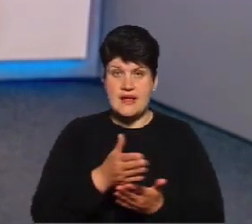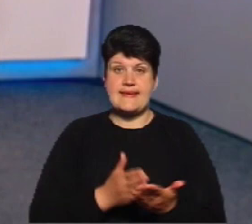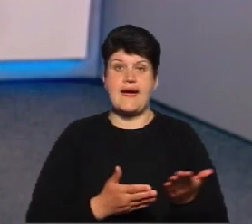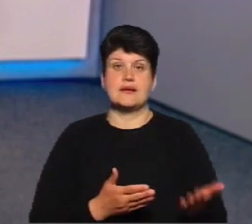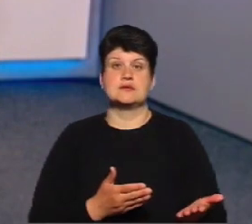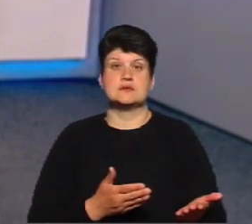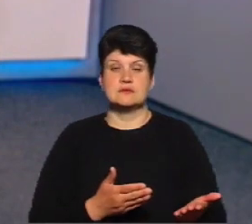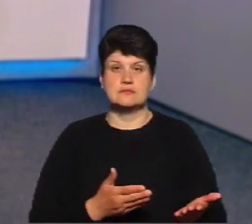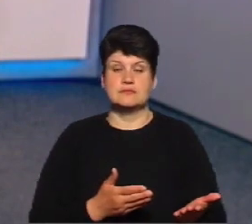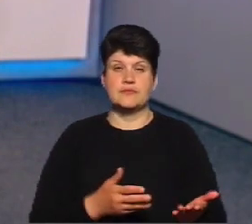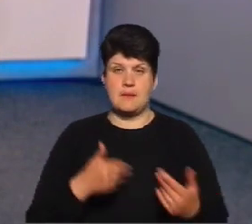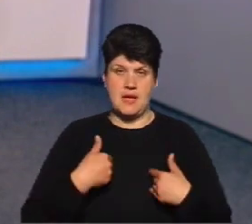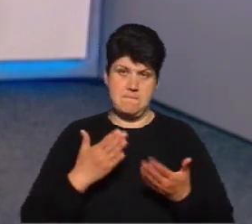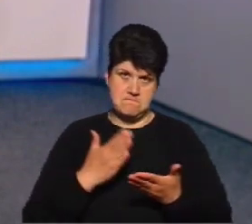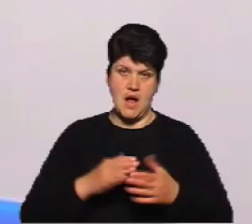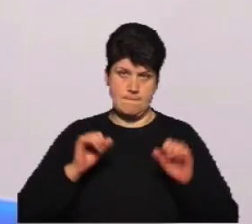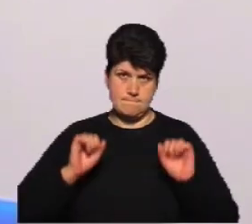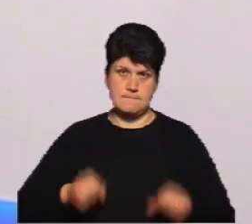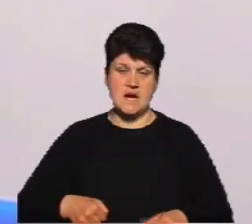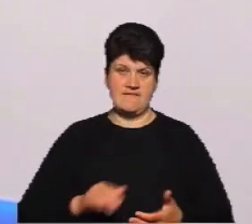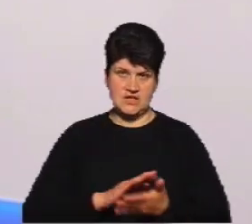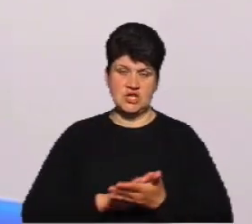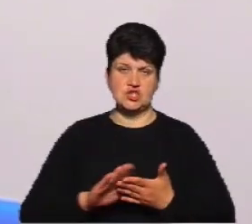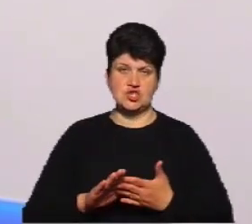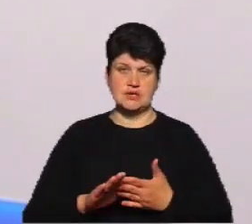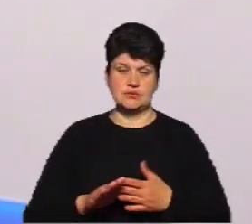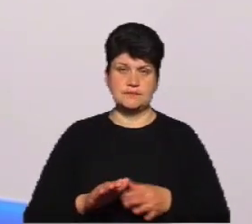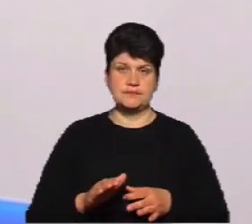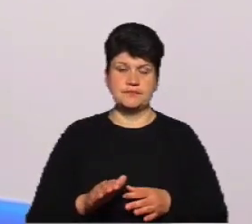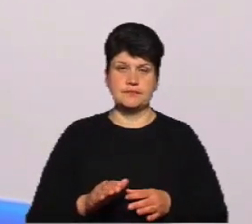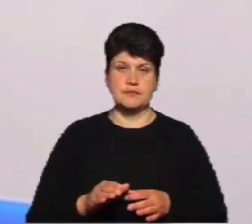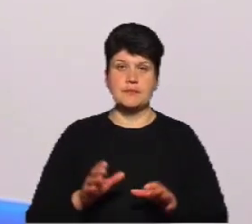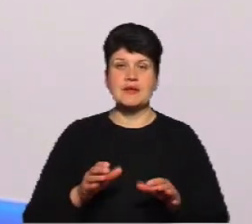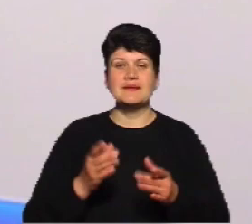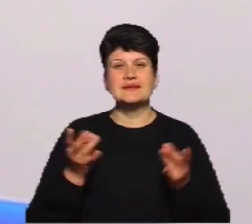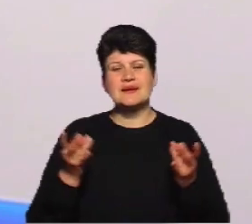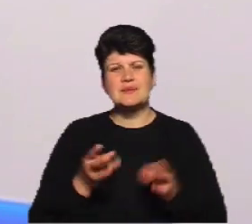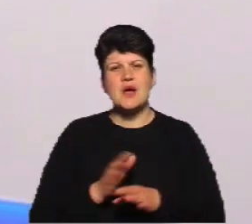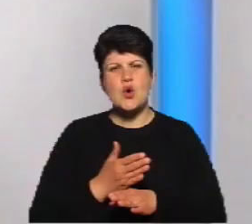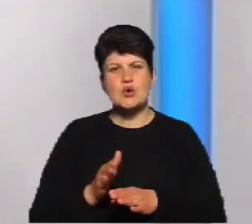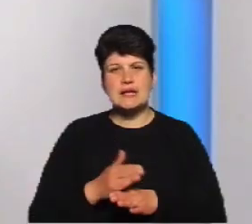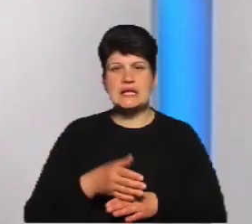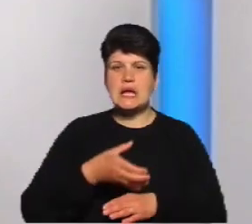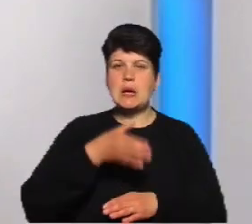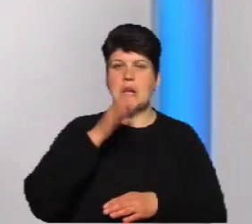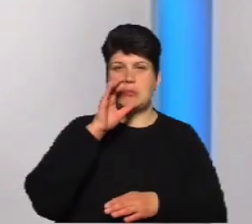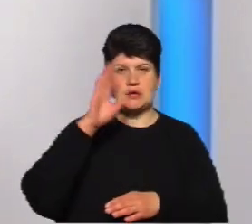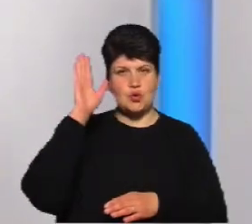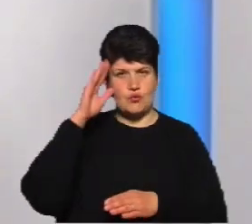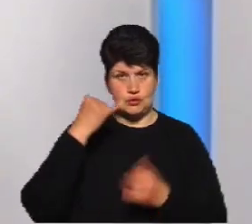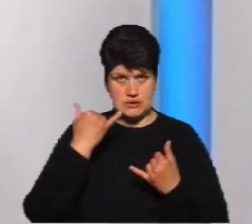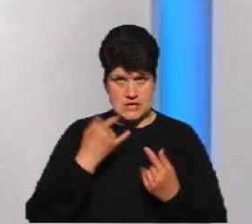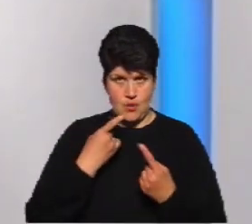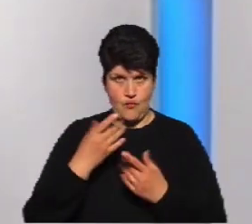ми маємо право на чисте екологічне середовище. Ми мусимо трошки розрізняти питну воду, про яку ви зараз мову ведете,